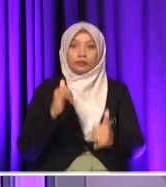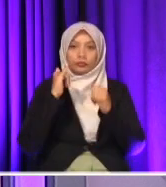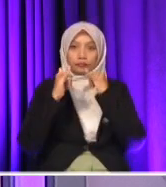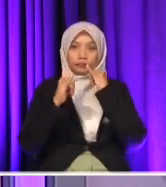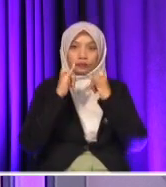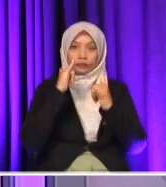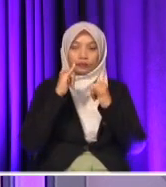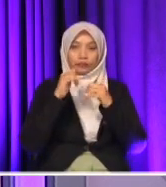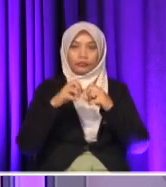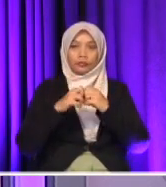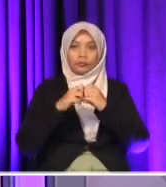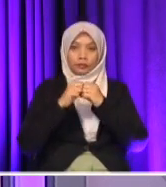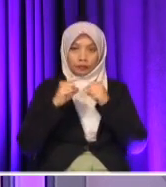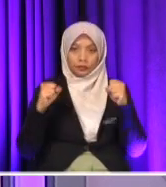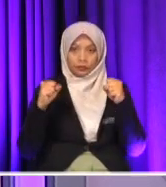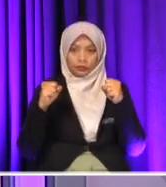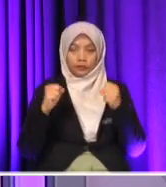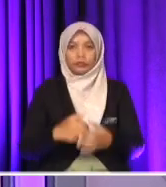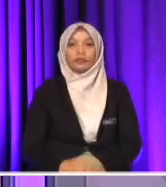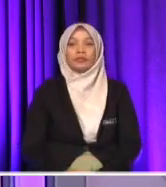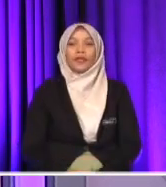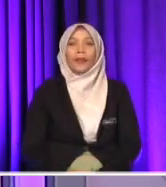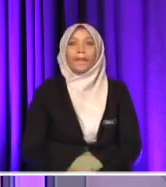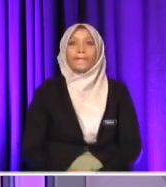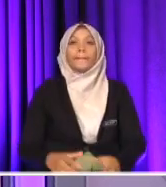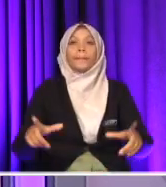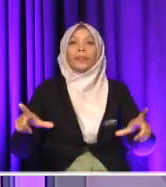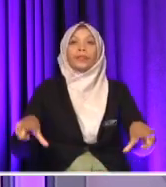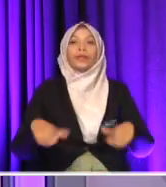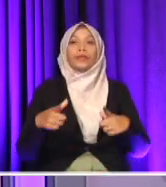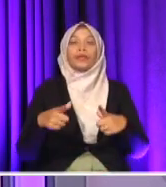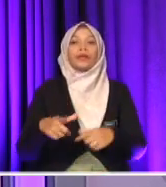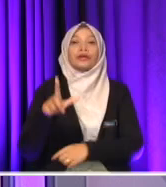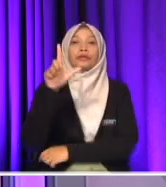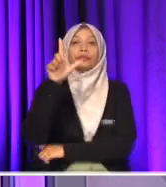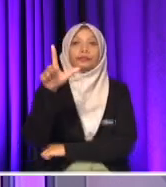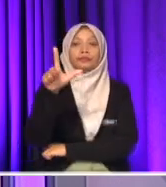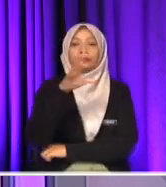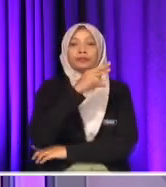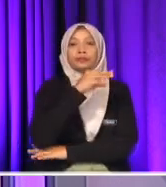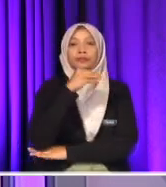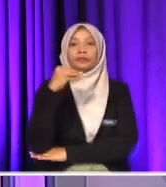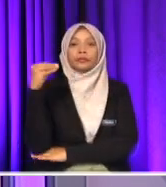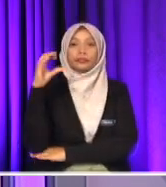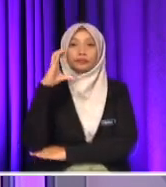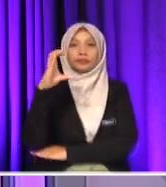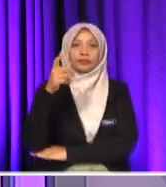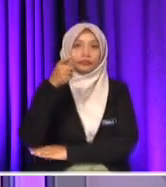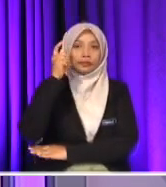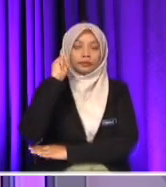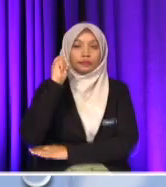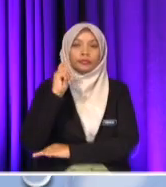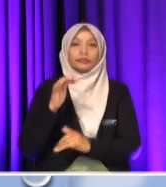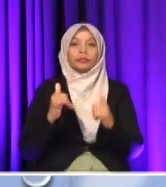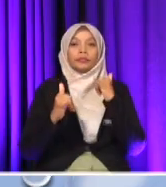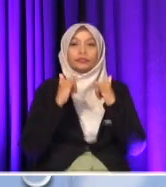kuasa regangan. Okey, yang mana kuasa regangan dia melibatkan komponen L dan C tadi kan. Okey, kuasa nyata